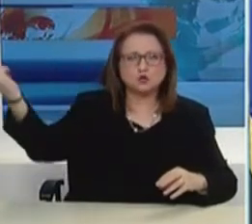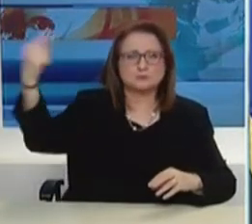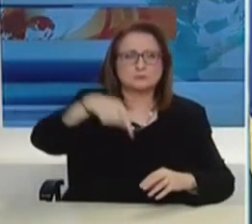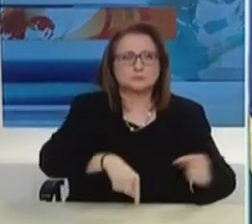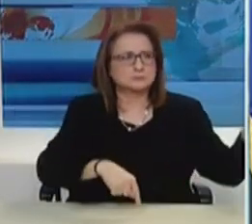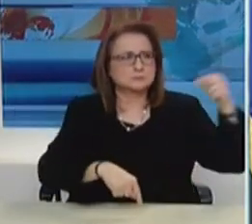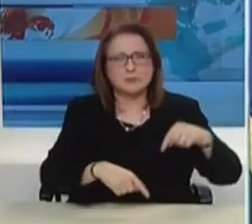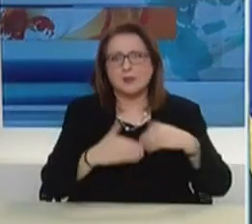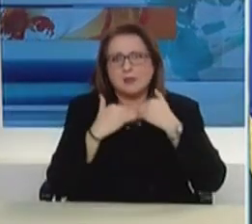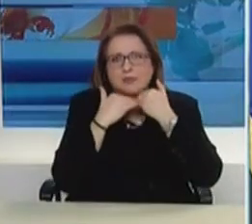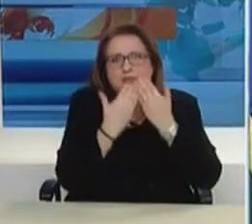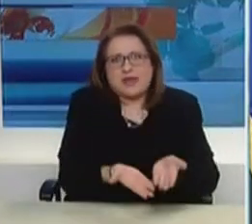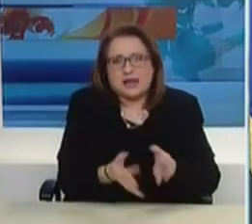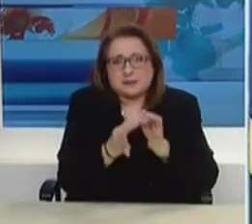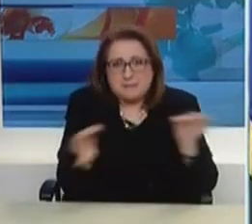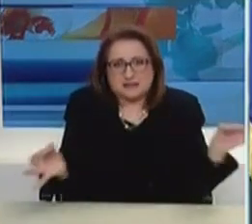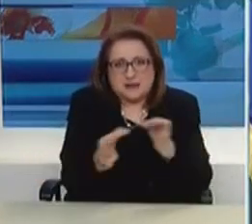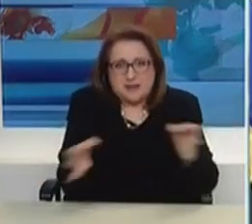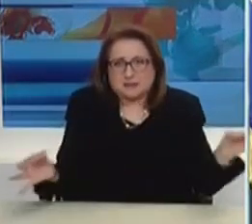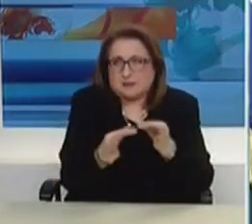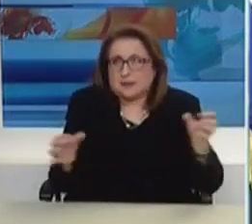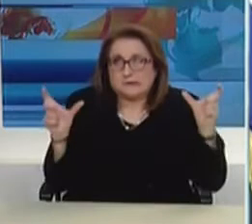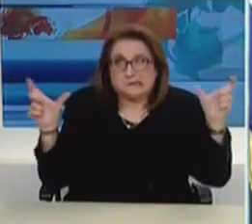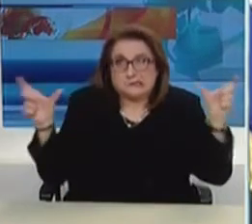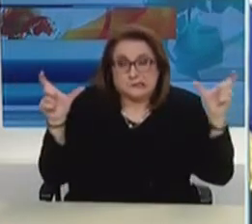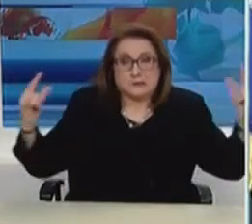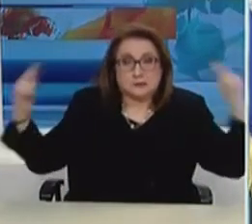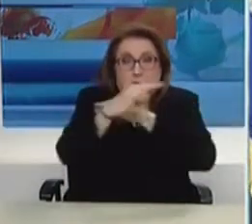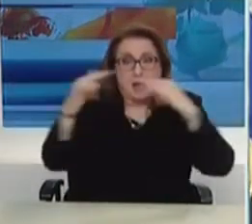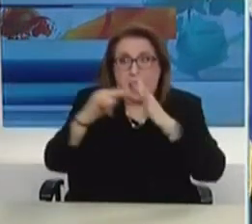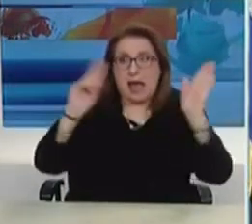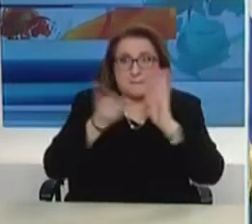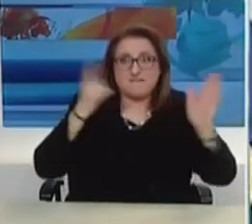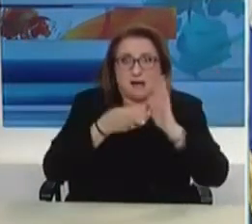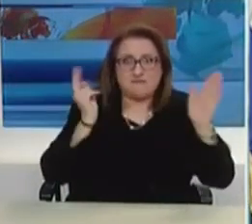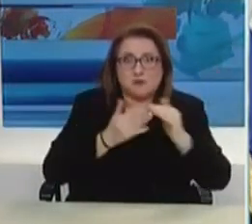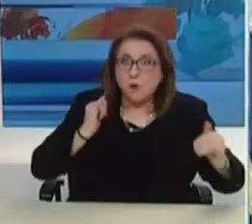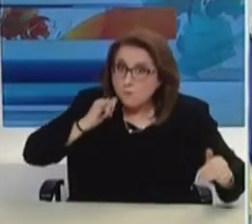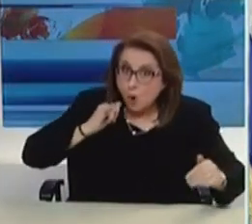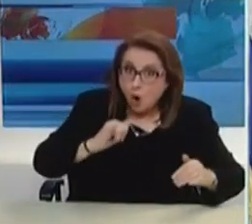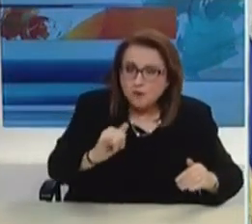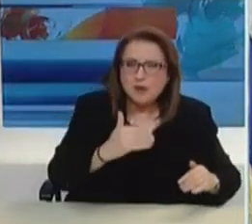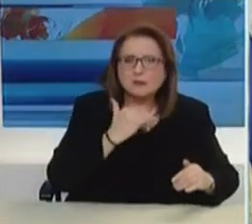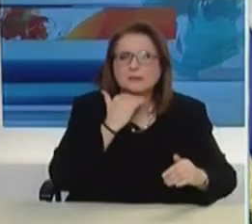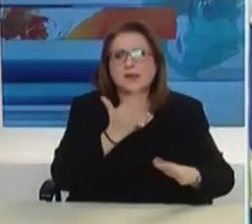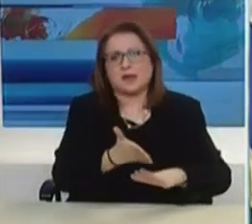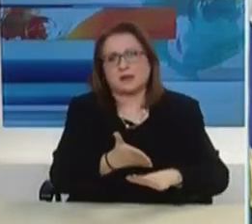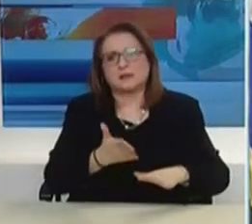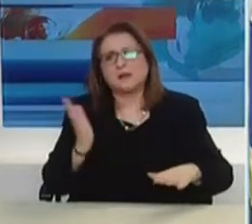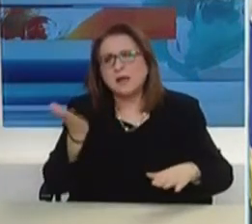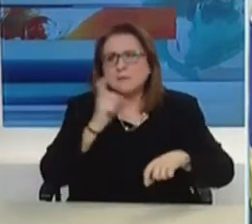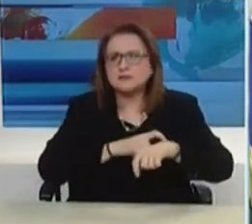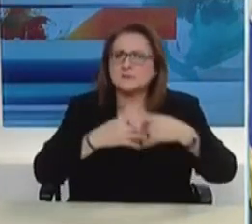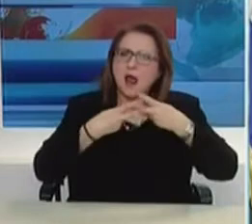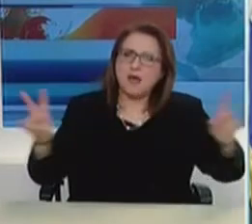πάντα, και θέλει πάρα πολύ προσοχή για να υπάρχει μια επαγρύπνηση. Εμείς ελπίζουμε και εδώ στο καλό σενάριο ότι η χώρα μας θα έχει κλιματολογικές